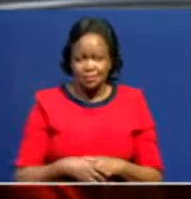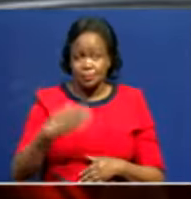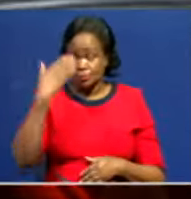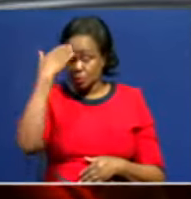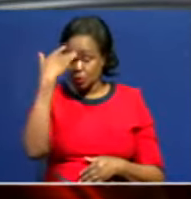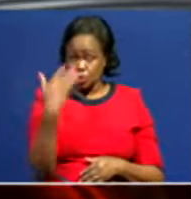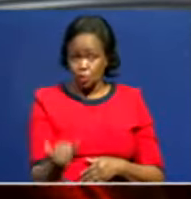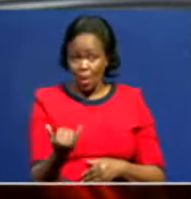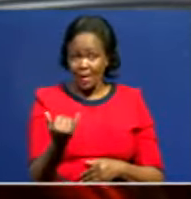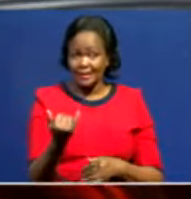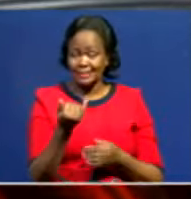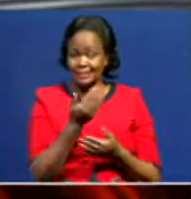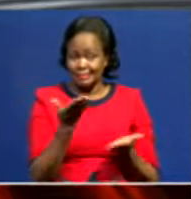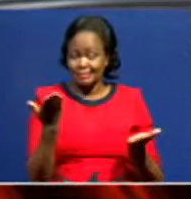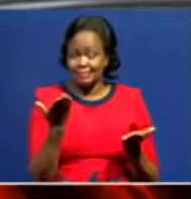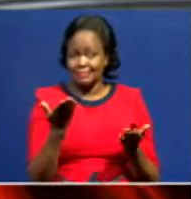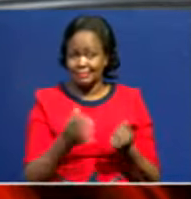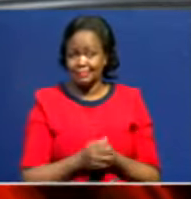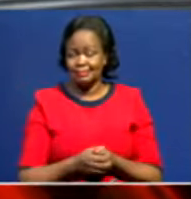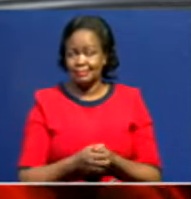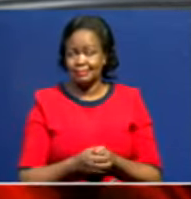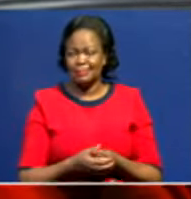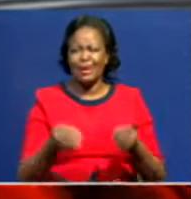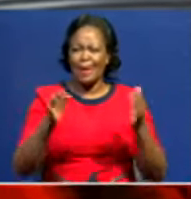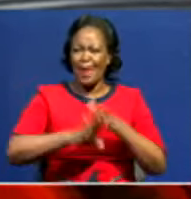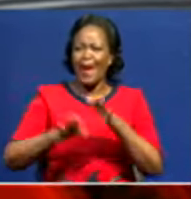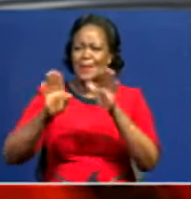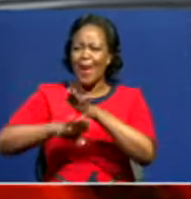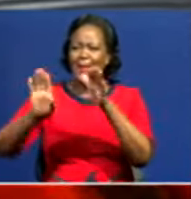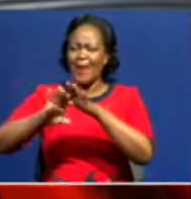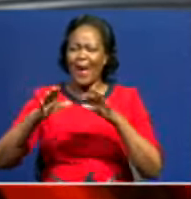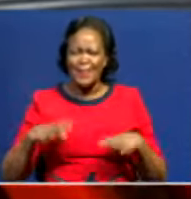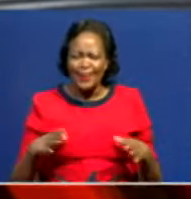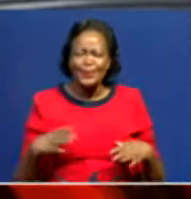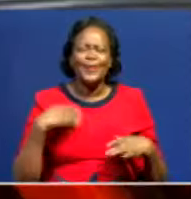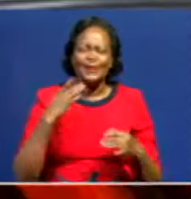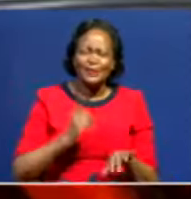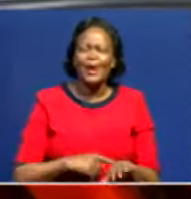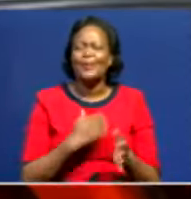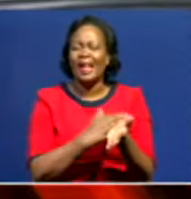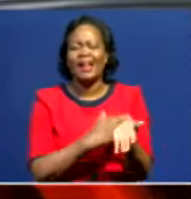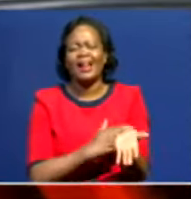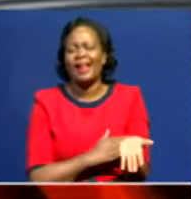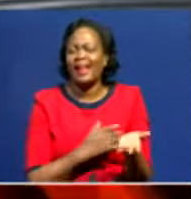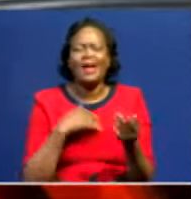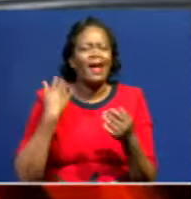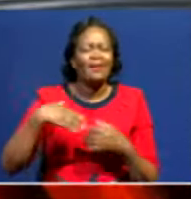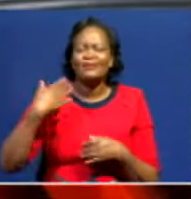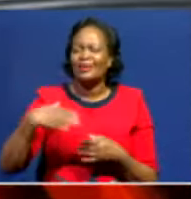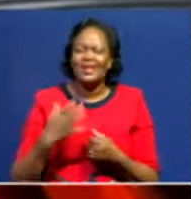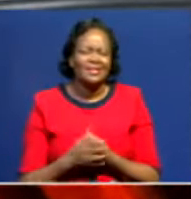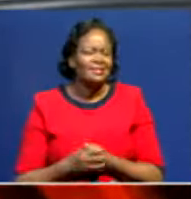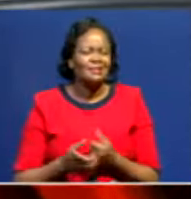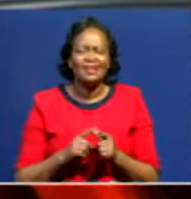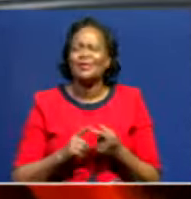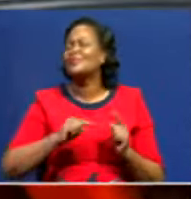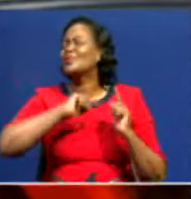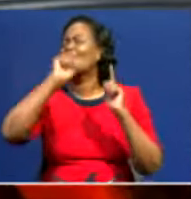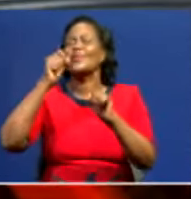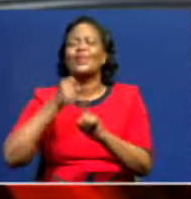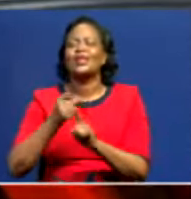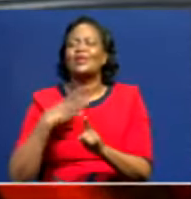ya kuwazika watu kila siku na majeraha kila siku, na sisi hatujaenda kushambulia mtu